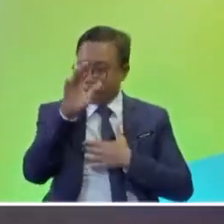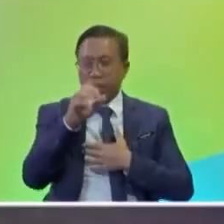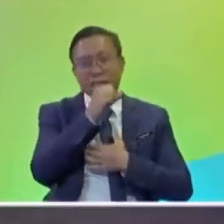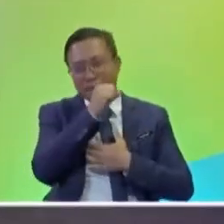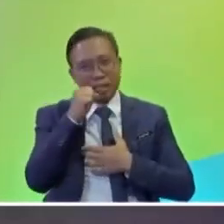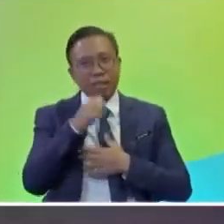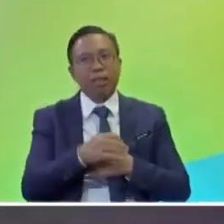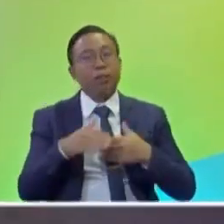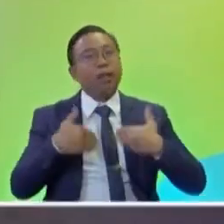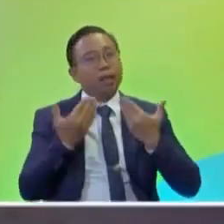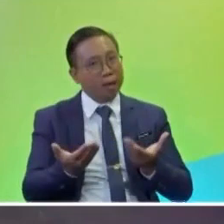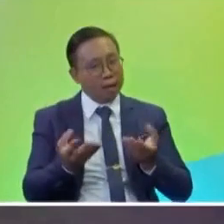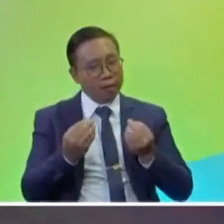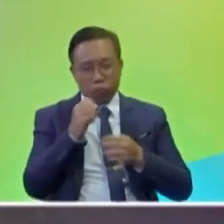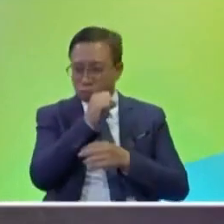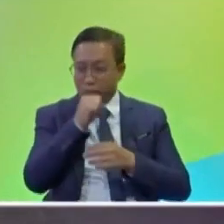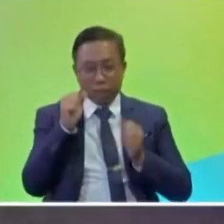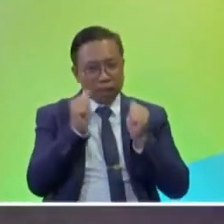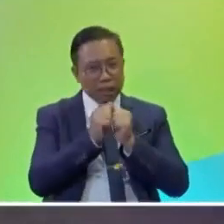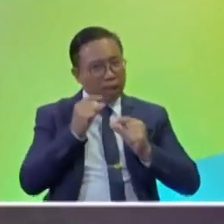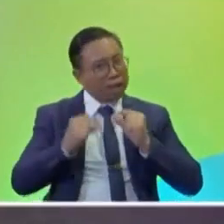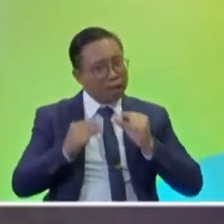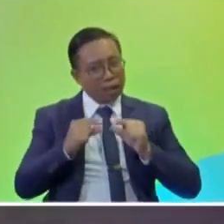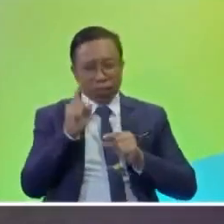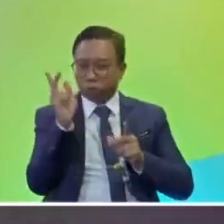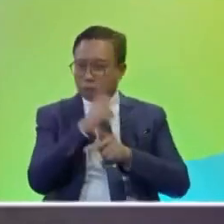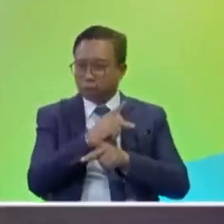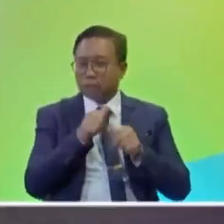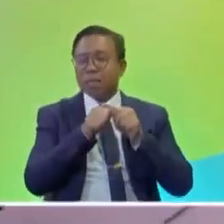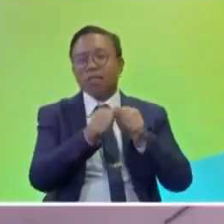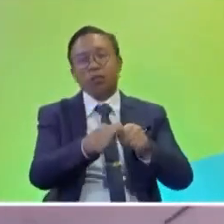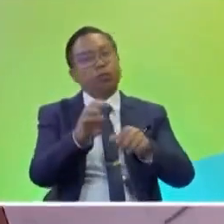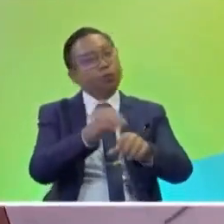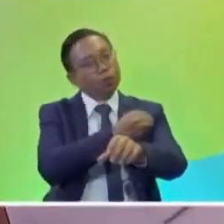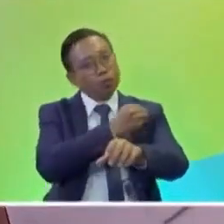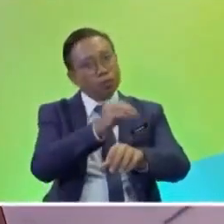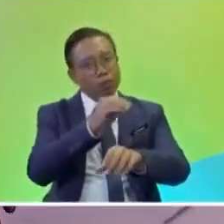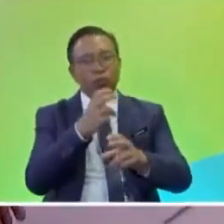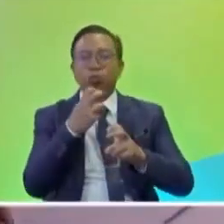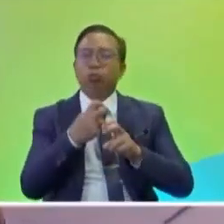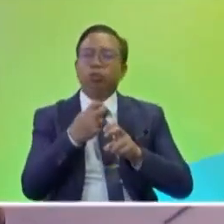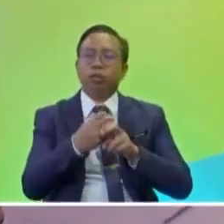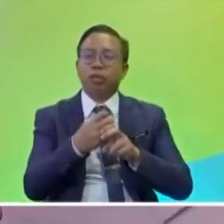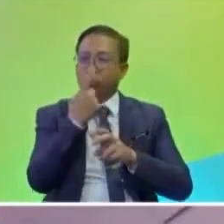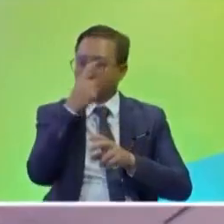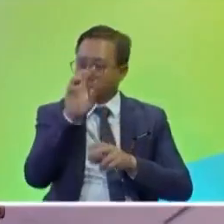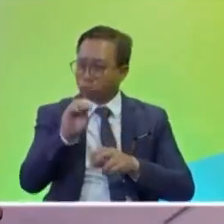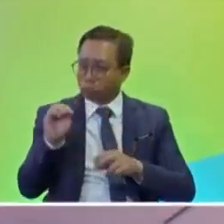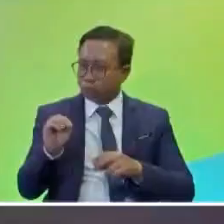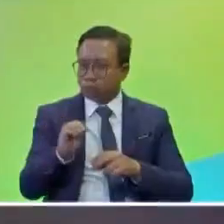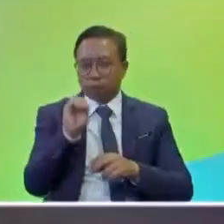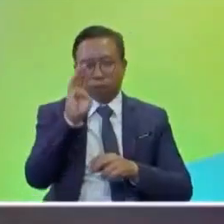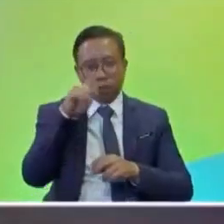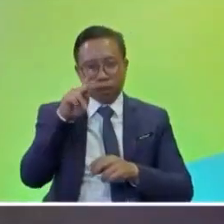sekarang macam mana nak nyanyi dengan bergerak sekali? Ikut muzik pula tu, Din. Susah tau sebenarnya untuk murid pendidikan khas.